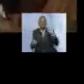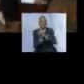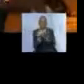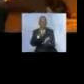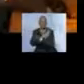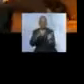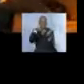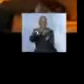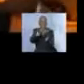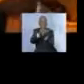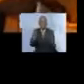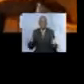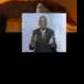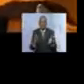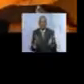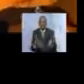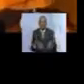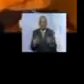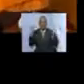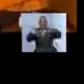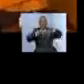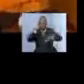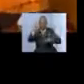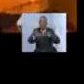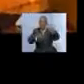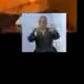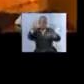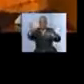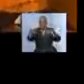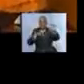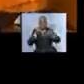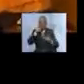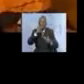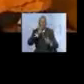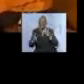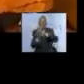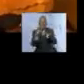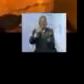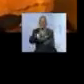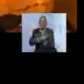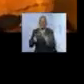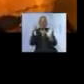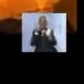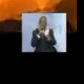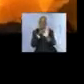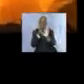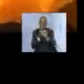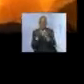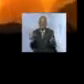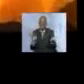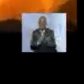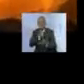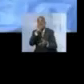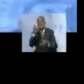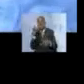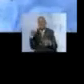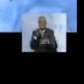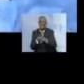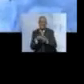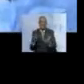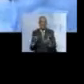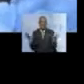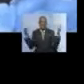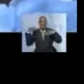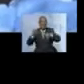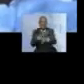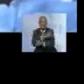l'État de Côte d'Ivoire organise chaque année des journées nationales de vaccination contre la poliomyélite. Depuis ce vendredi, les